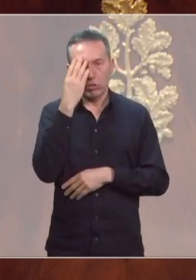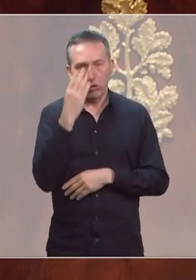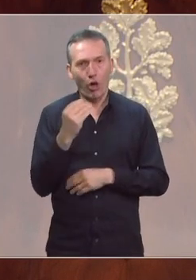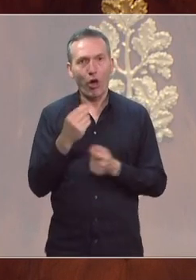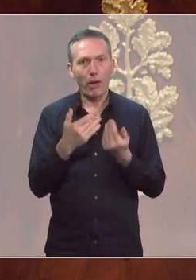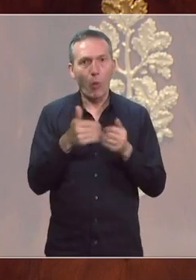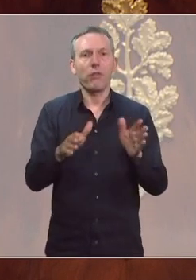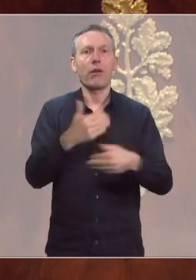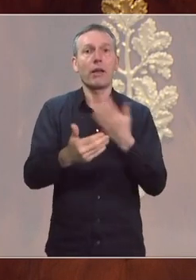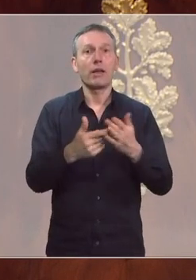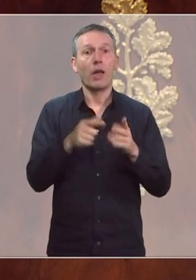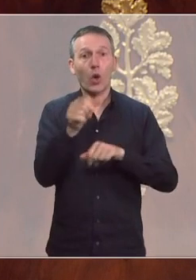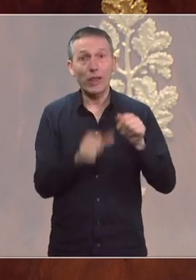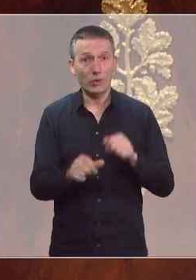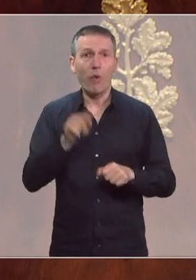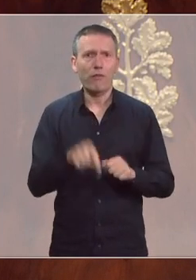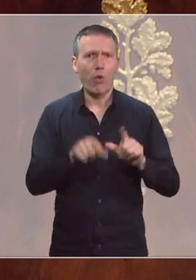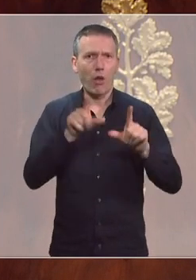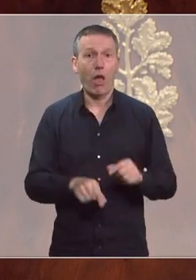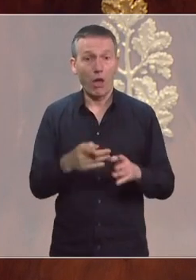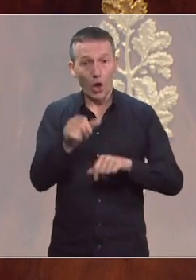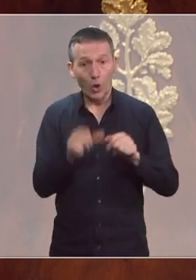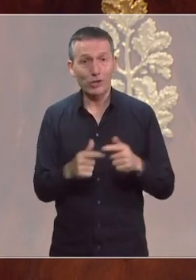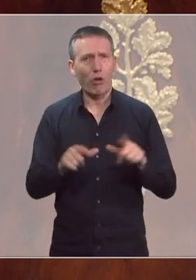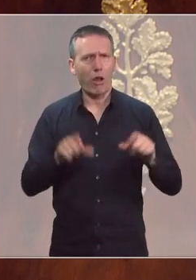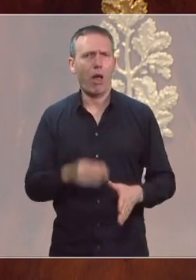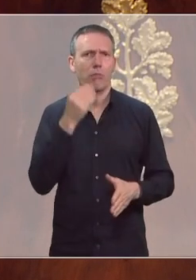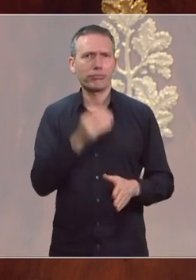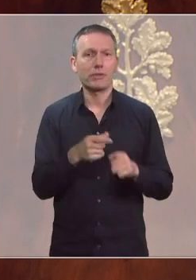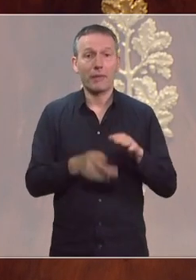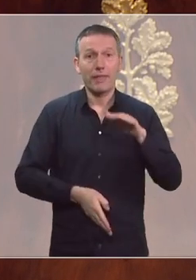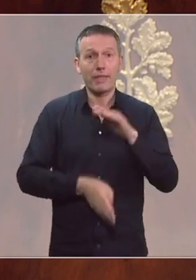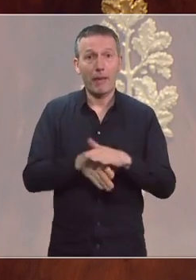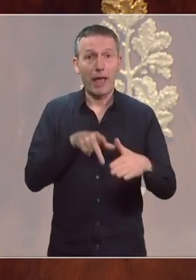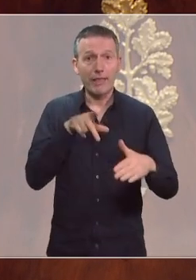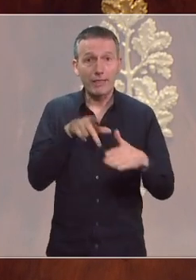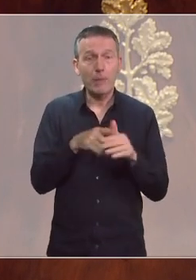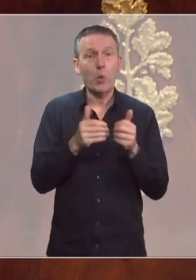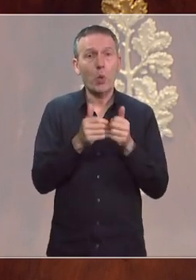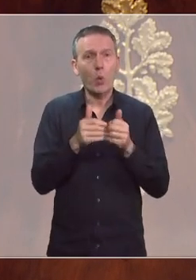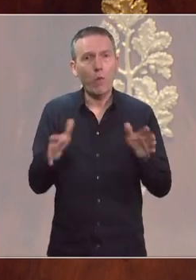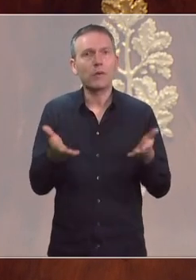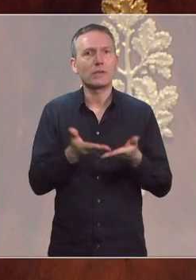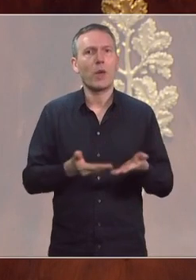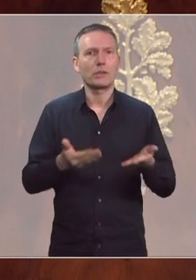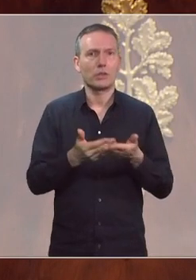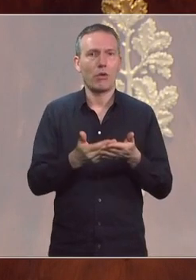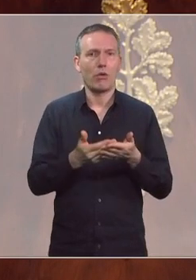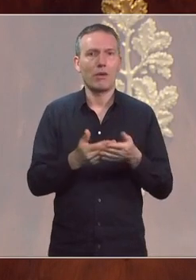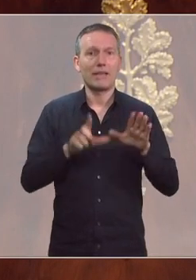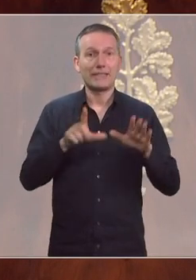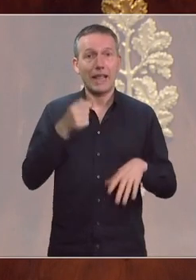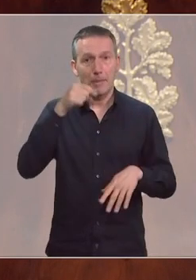avez vous-même apporté des conditions. En conditionnant le début du confinement à un examen de la situation sanitaire le 7